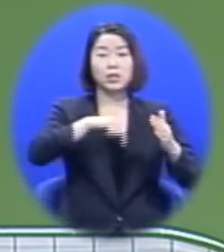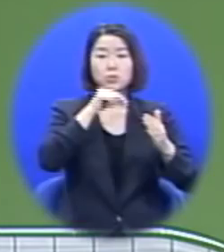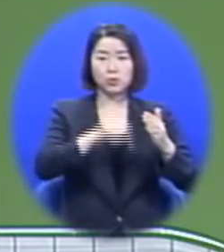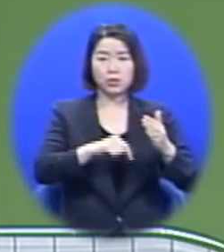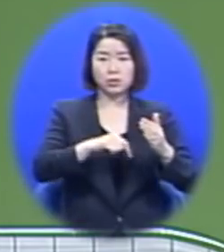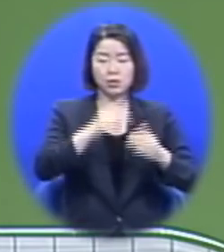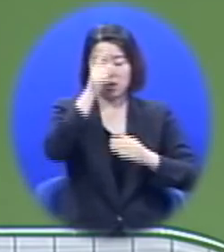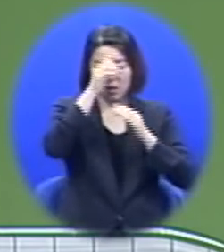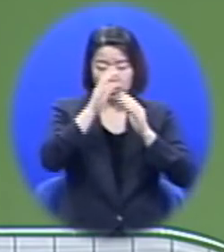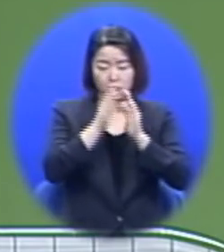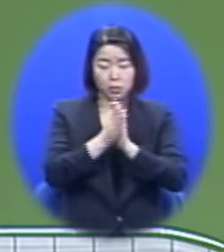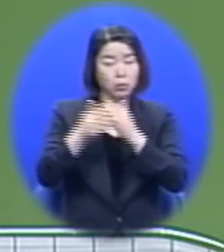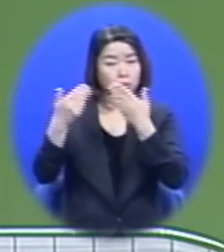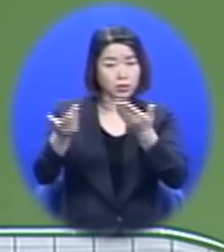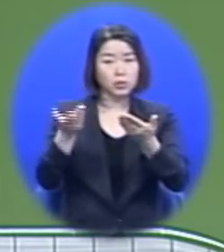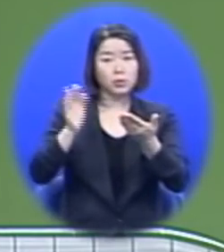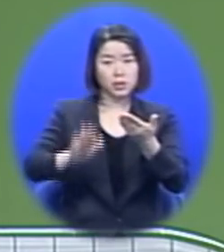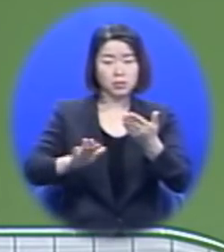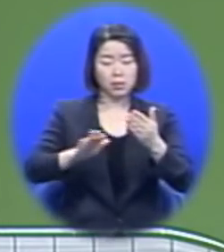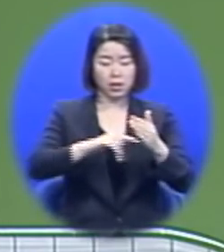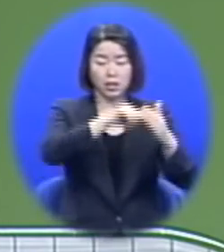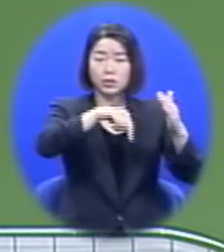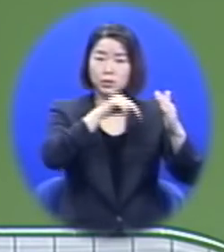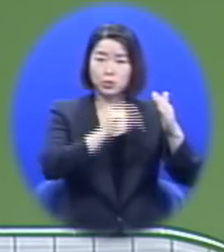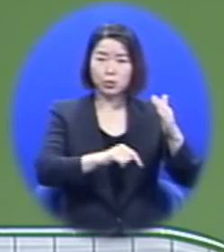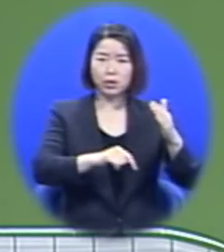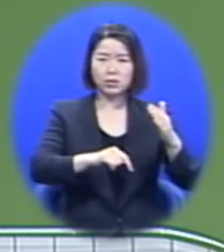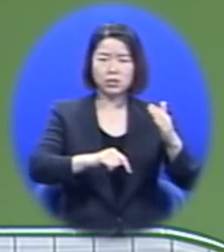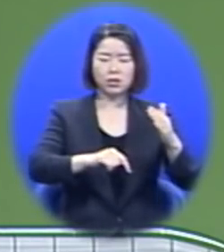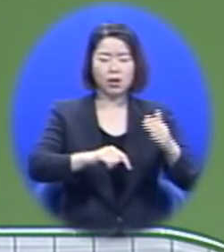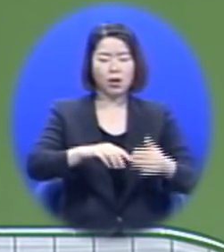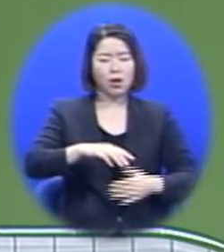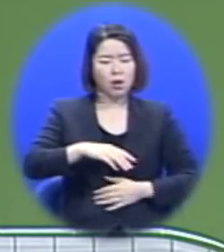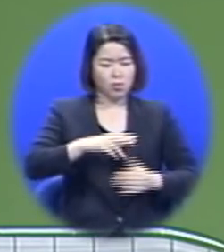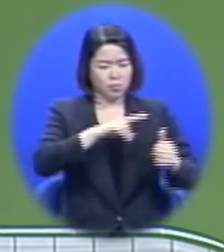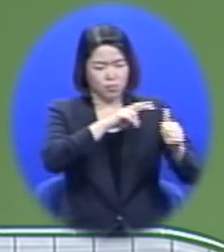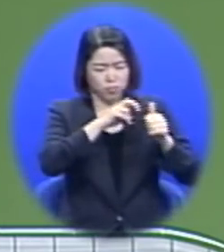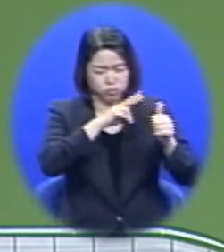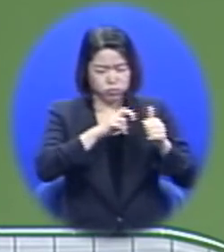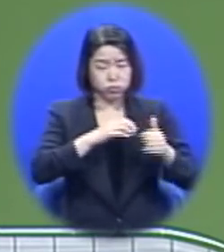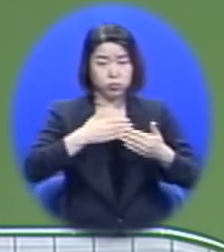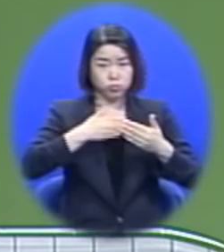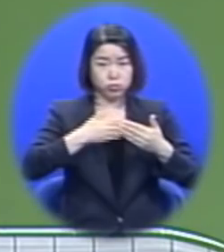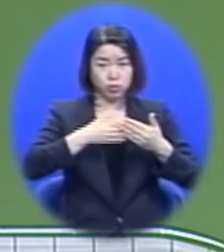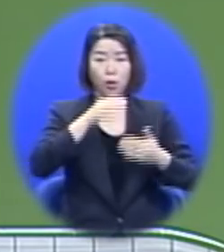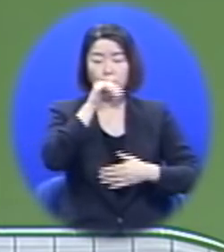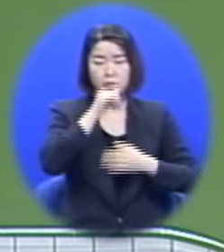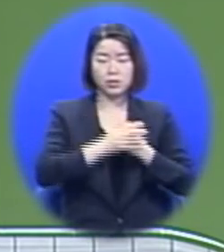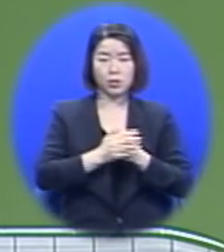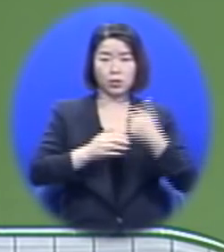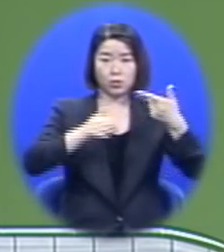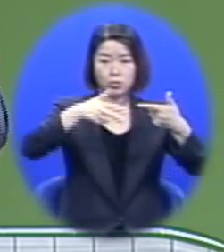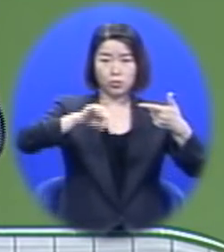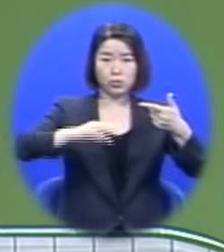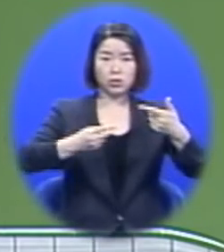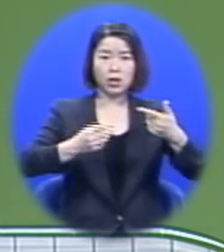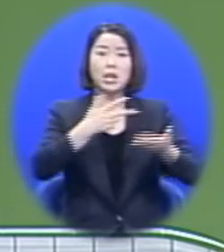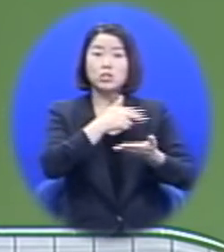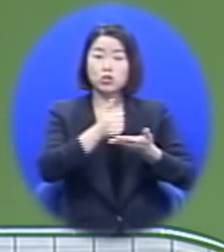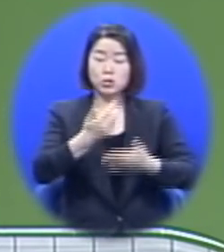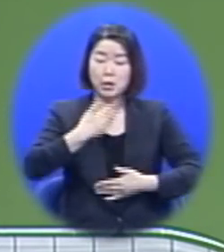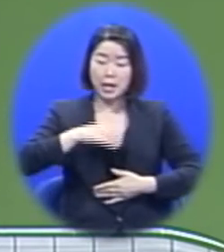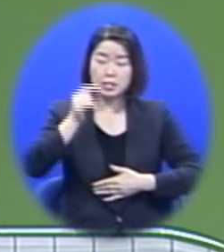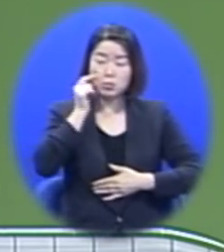기도는 하지만 그 기도 속에는 원망과 두려움이 있습니다. 6절 말씀에 주님을 알지 못하는 저